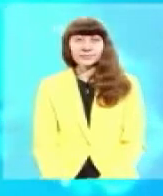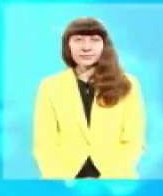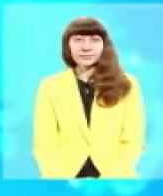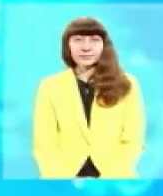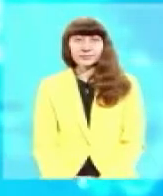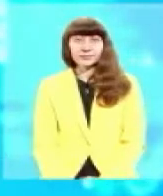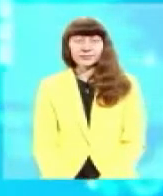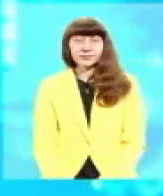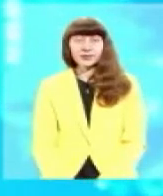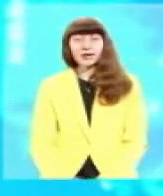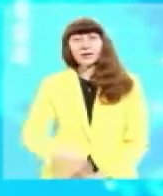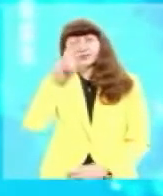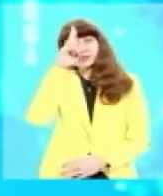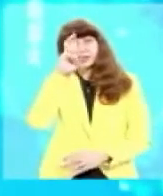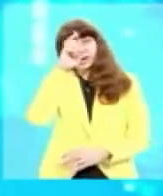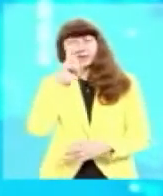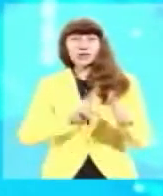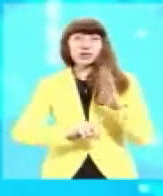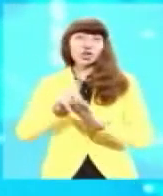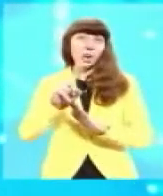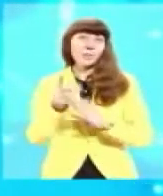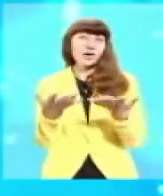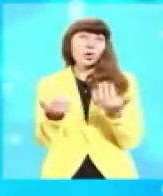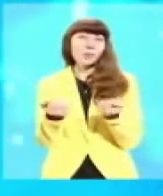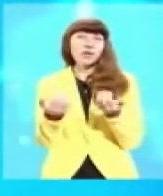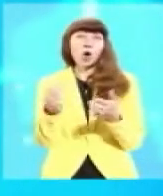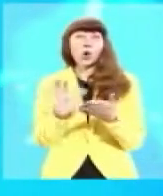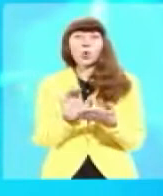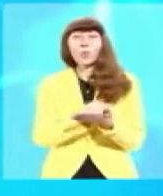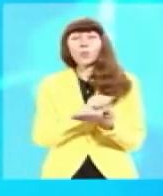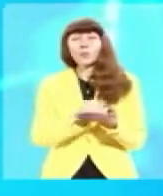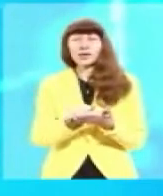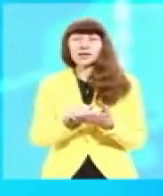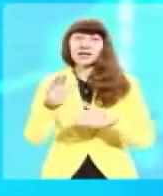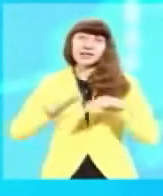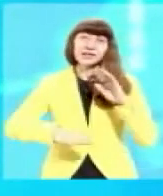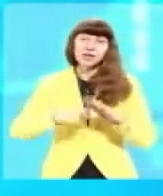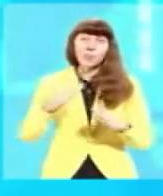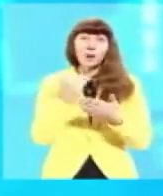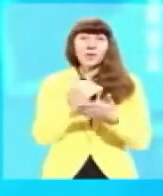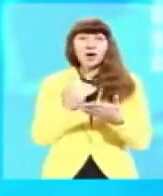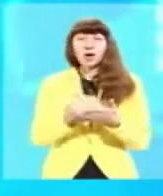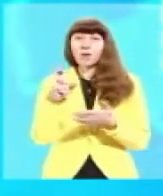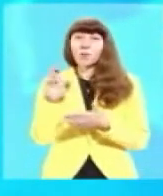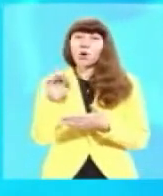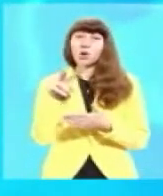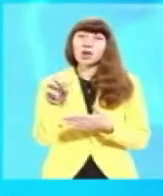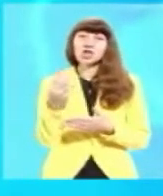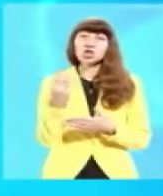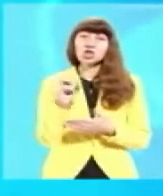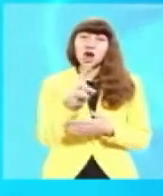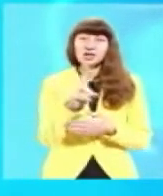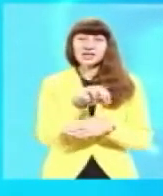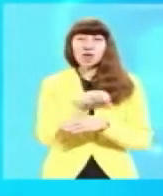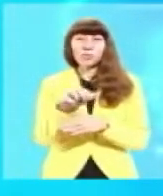Елімізде болашақ бағдарламасымен жетекші шетелдік жоғары оқу орындарында әлемдік деңгейдегі ғылыми зерттеу орталықтары мен